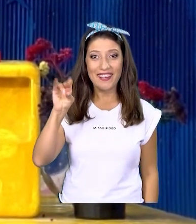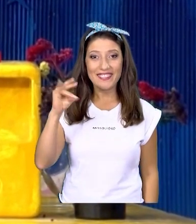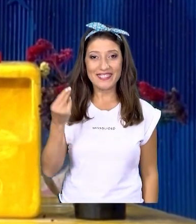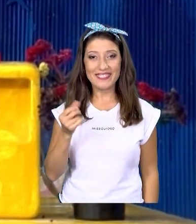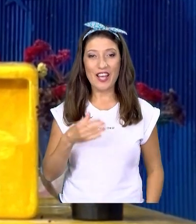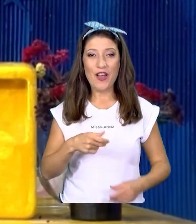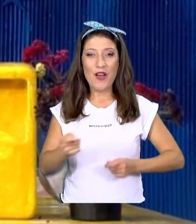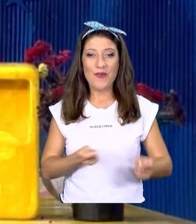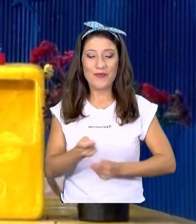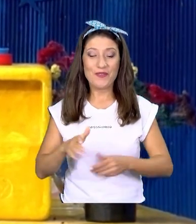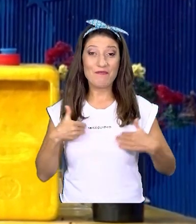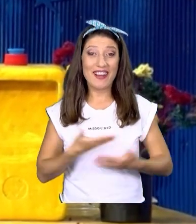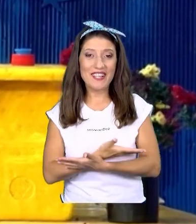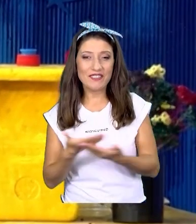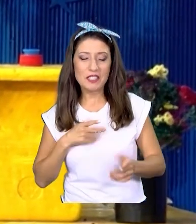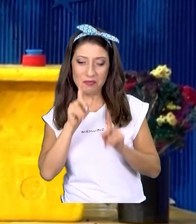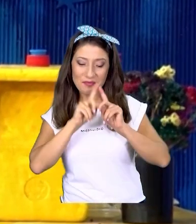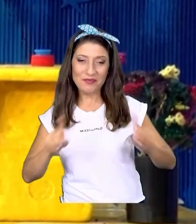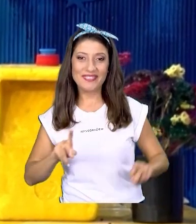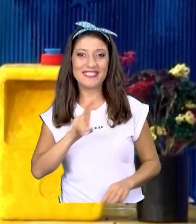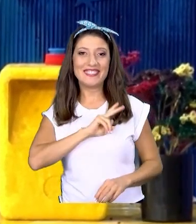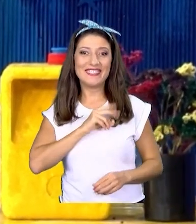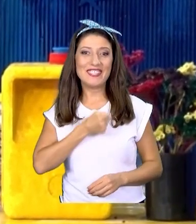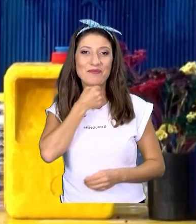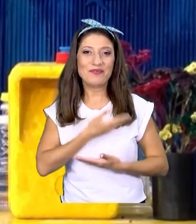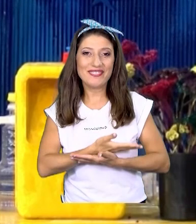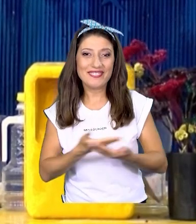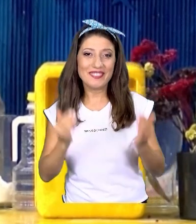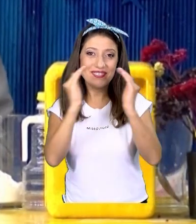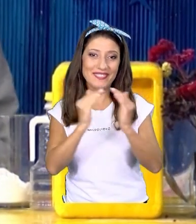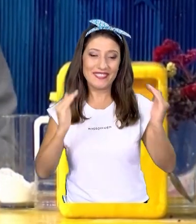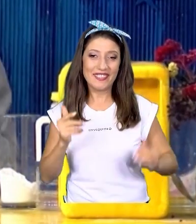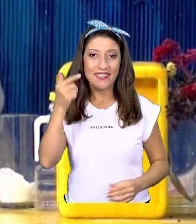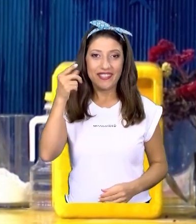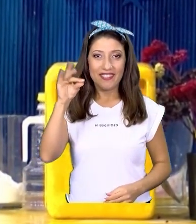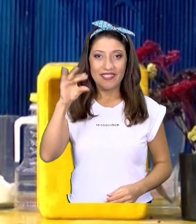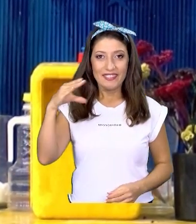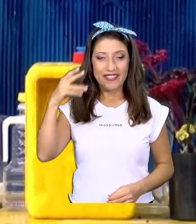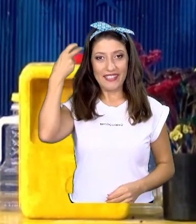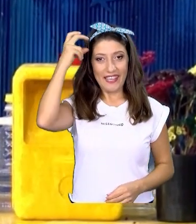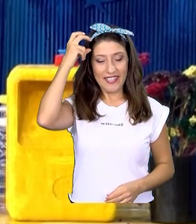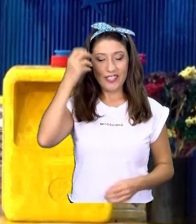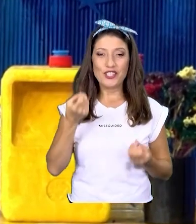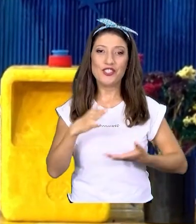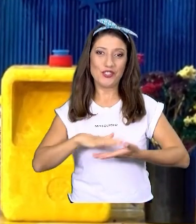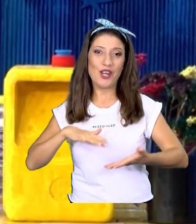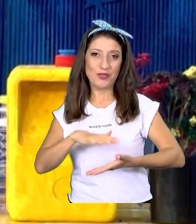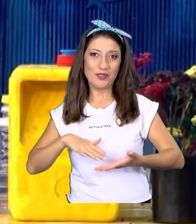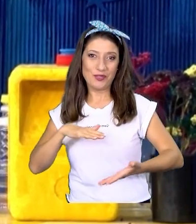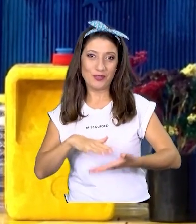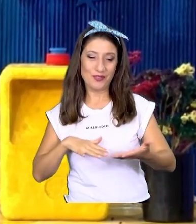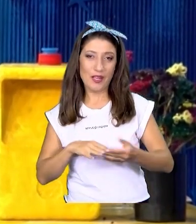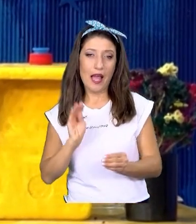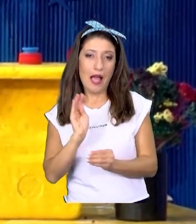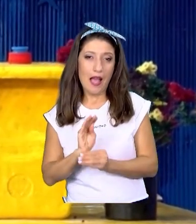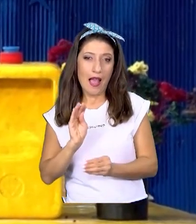Ανίτσα, όπλα τη ρίτσα, παρεύδε ήμ τσιτεστοβά, σύρε λίπε στην πνέρο με τσιγκνέρ, κρίστ καρίν, κρίστο παρα κρίστ, τζαζέγια παρόν κρίστ μια ζαμανάκ, σαρουν ακούμεν,